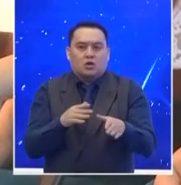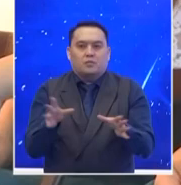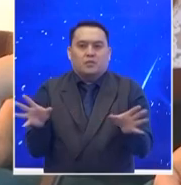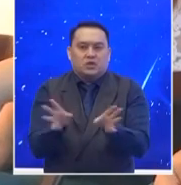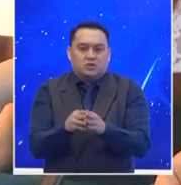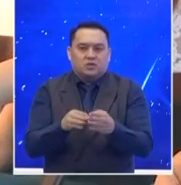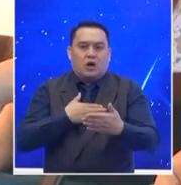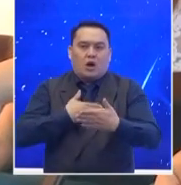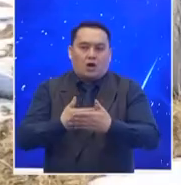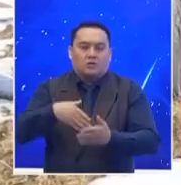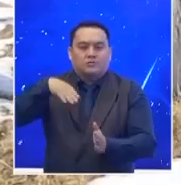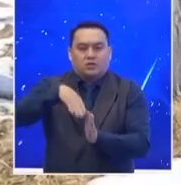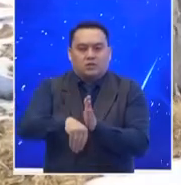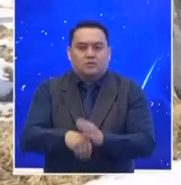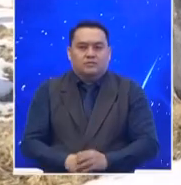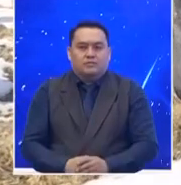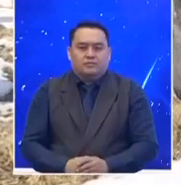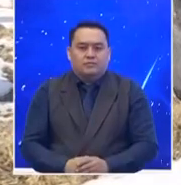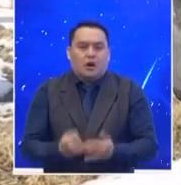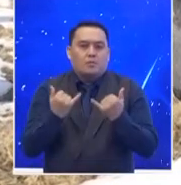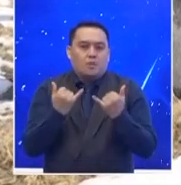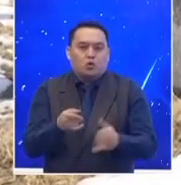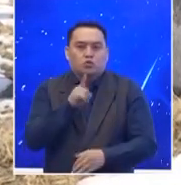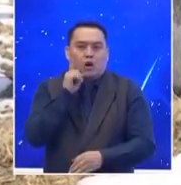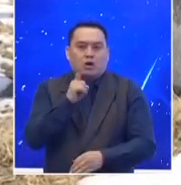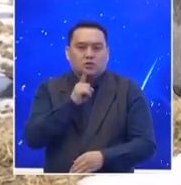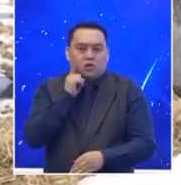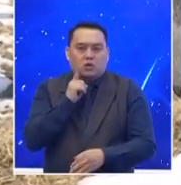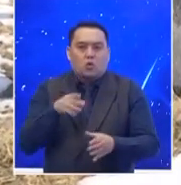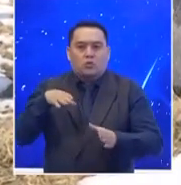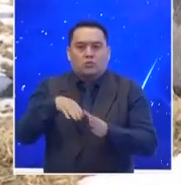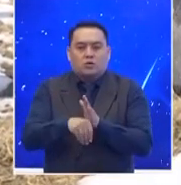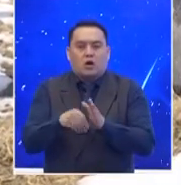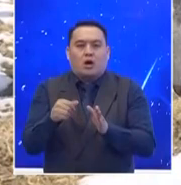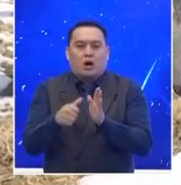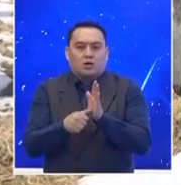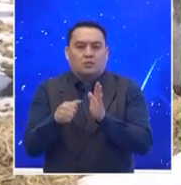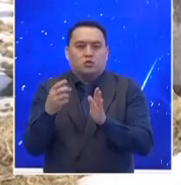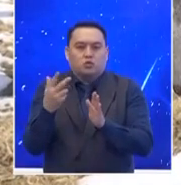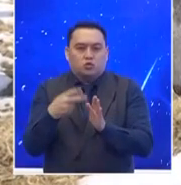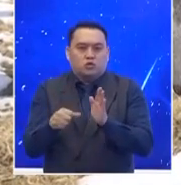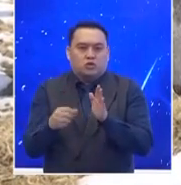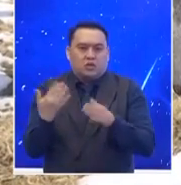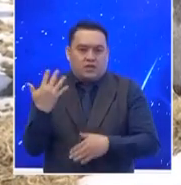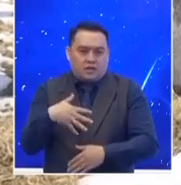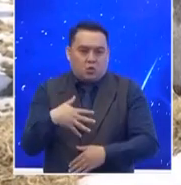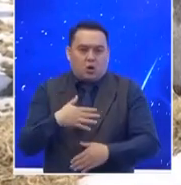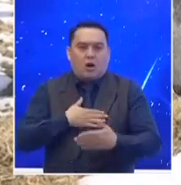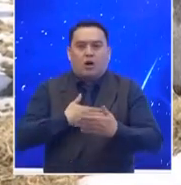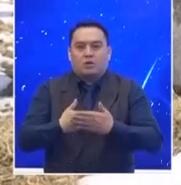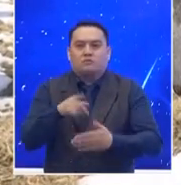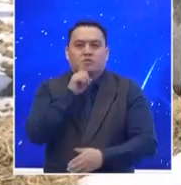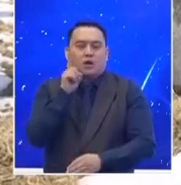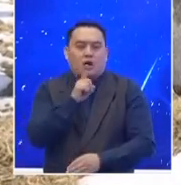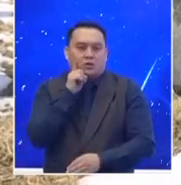кісідей атсалысуға шақырды. Жалпы бүгінгі күні Жастан жастар қанатының мүшелігінде 6350 мүшесі бар. Оның ішінде белсенді